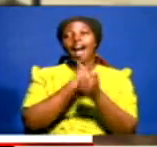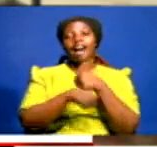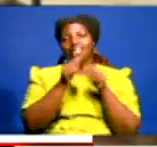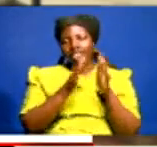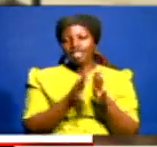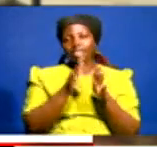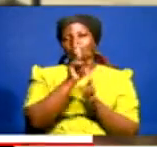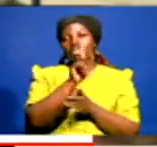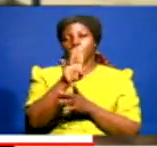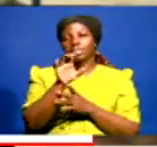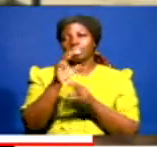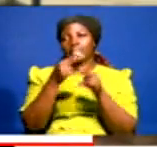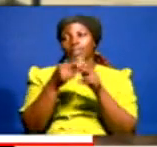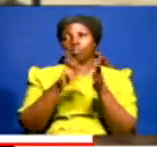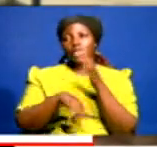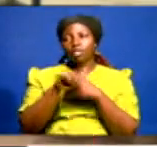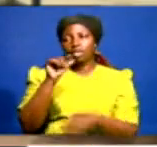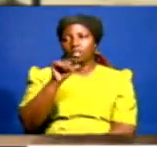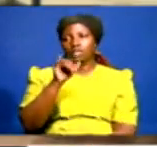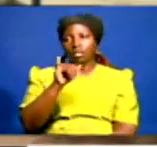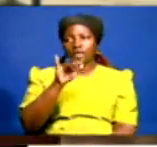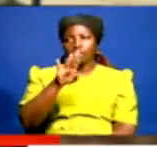Gibson Gathu, ambaye alikuwa